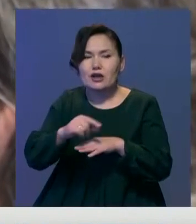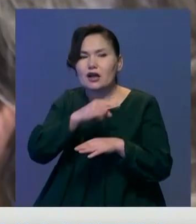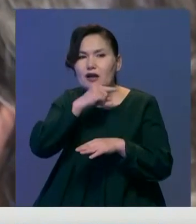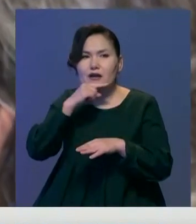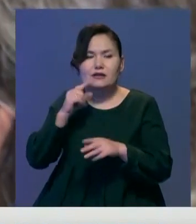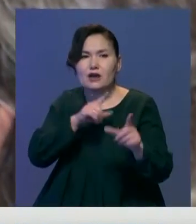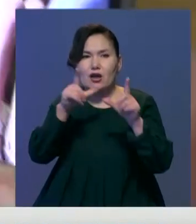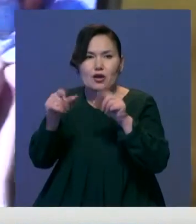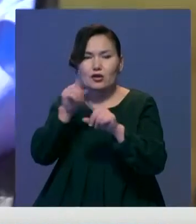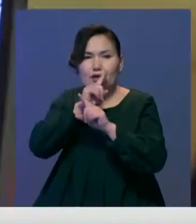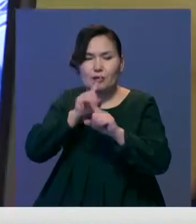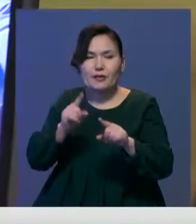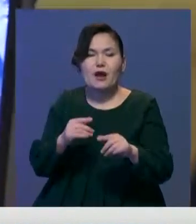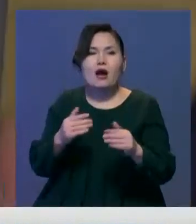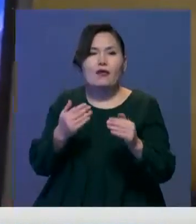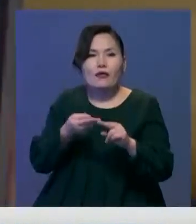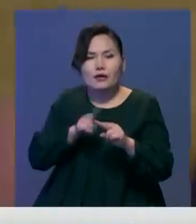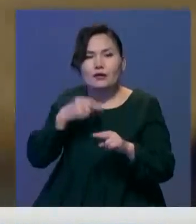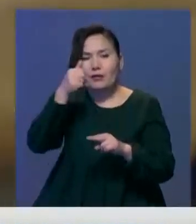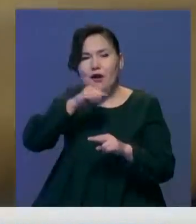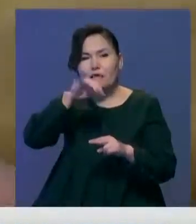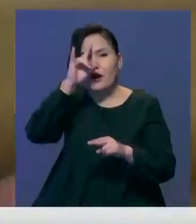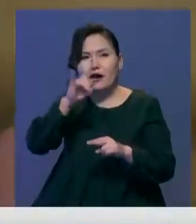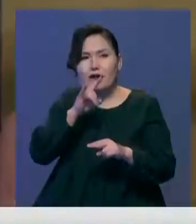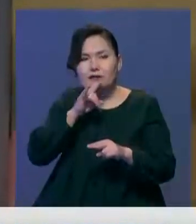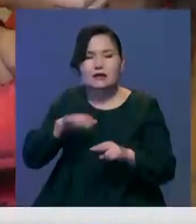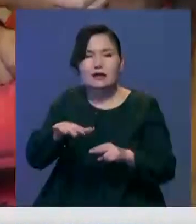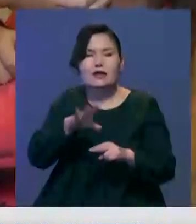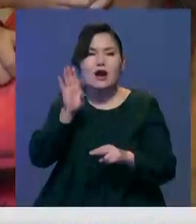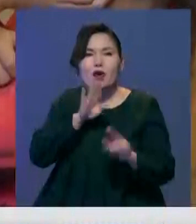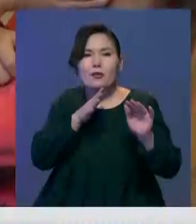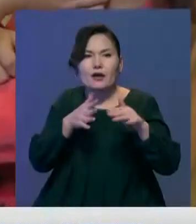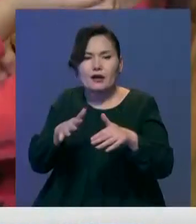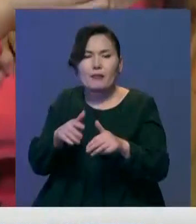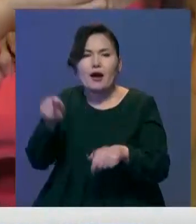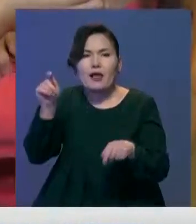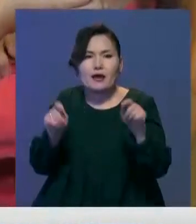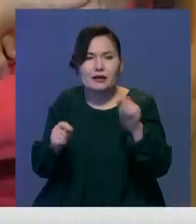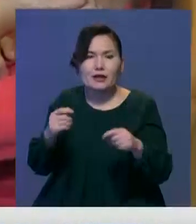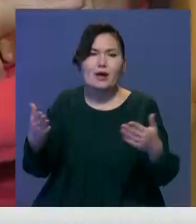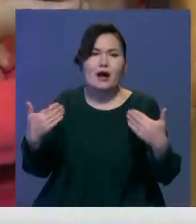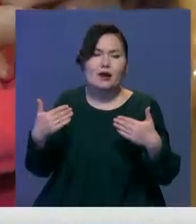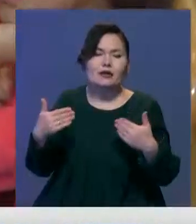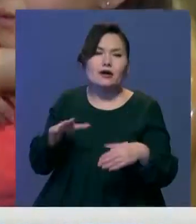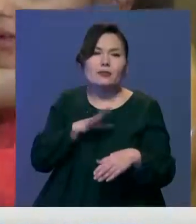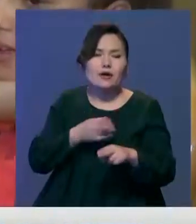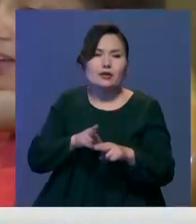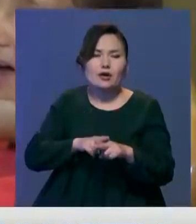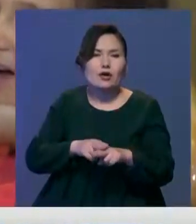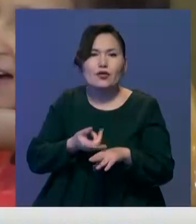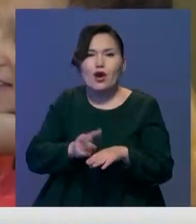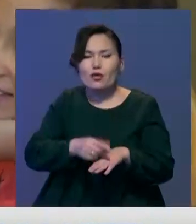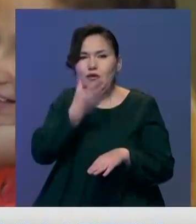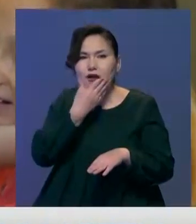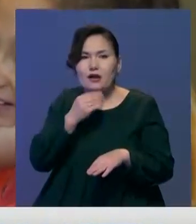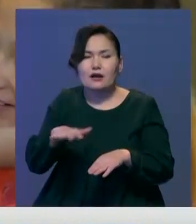биыл жазда Қарт-Каспийдің суына түсіп, құмын ағыздарында. Жаңа курорттық кешенің қызығын әлі айтып таусалмай жүр. Аквапарктер мен су сырған